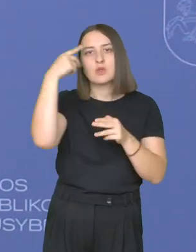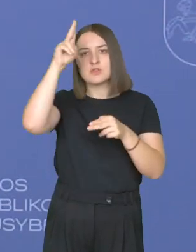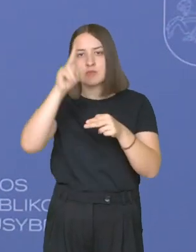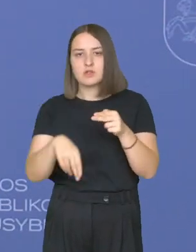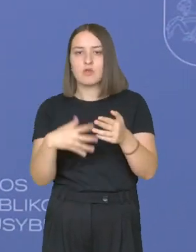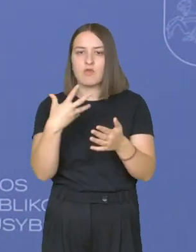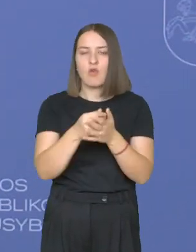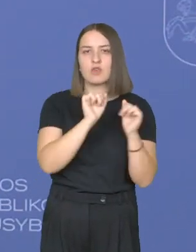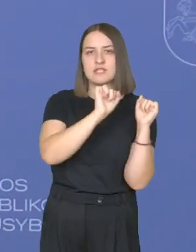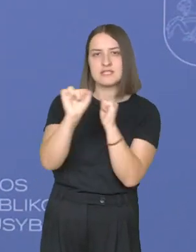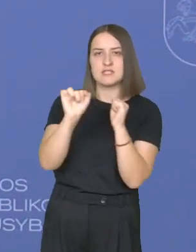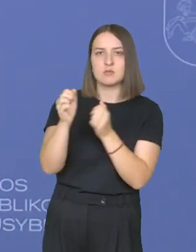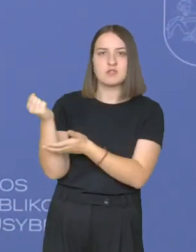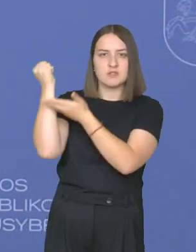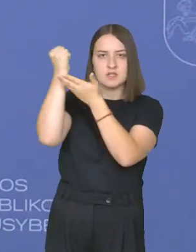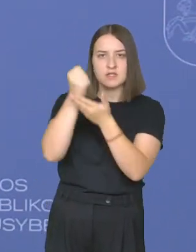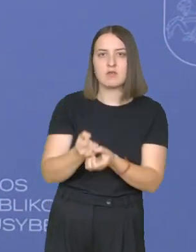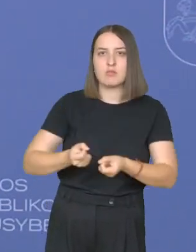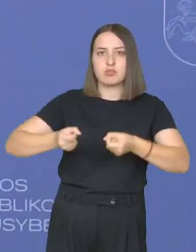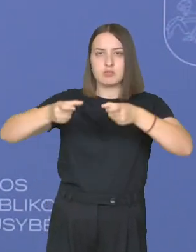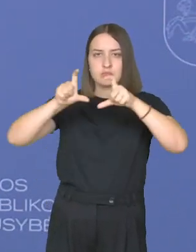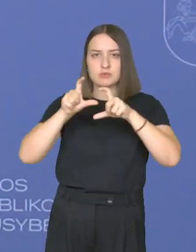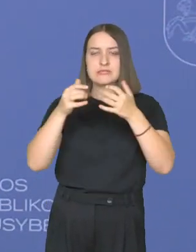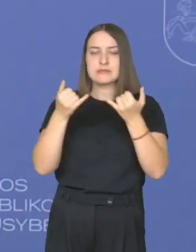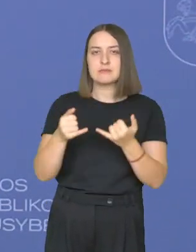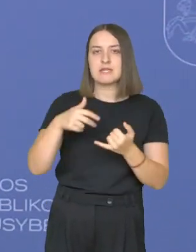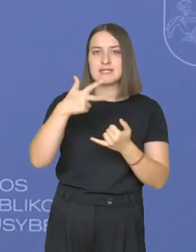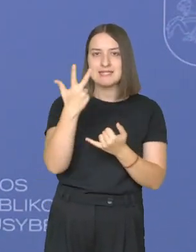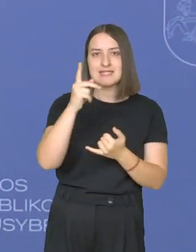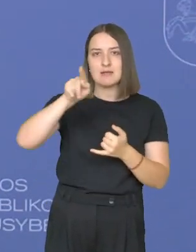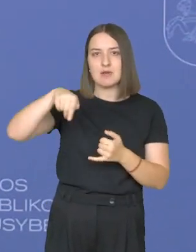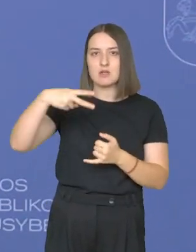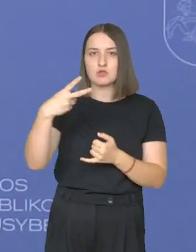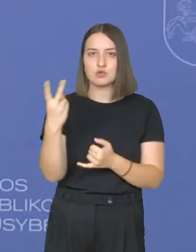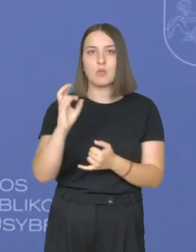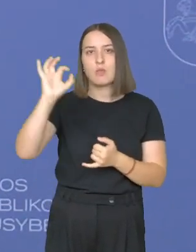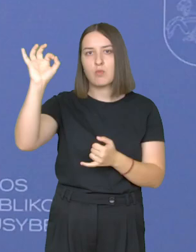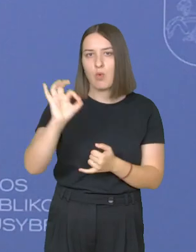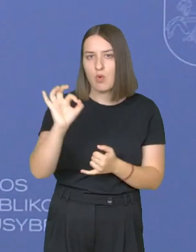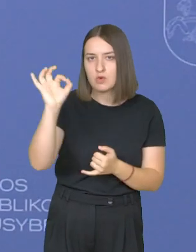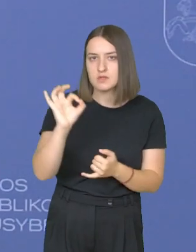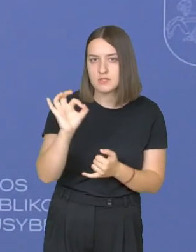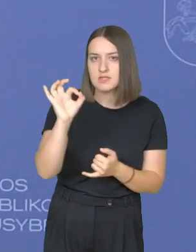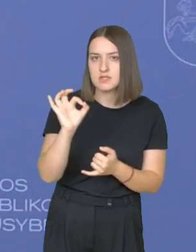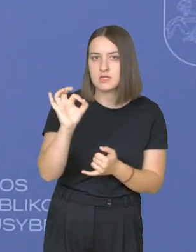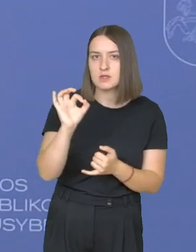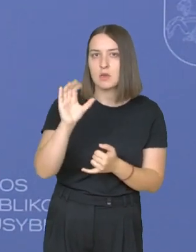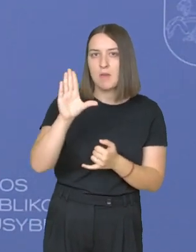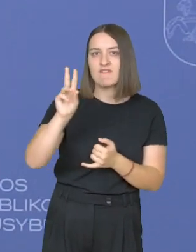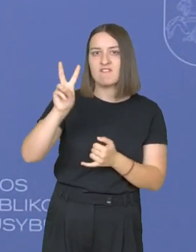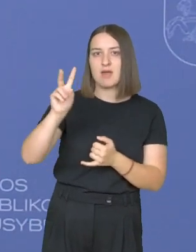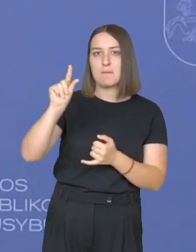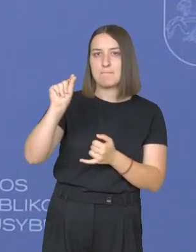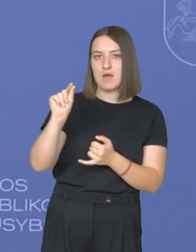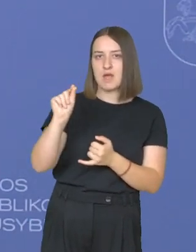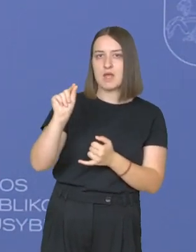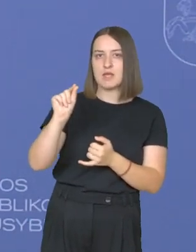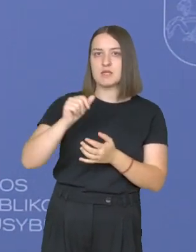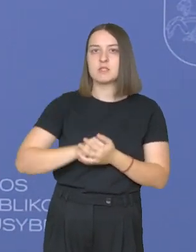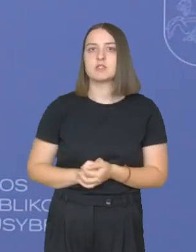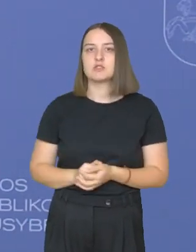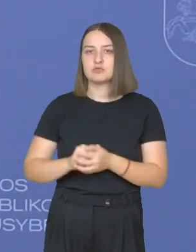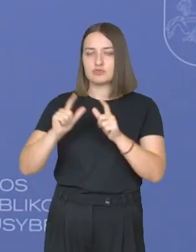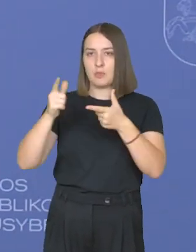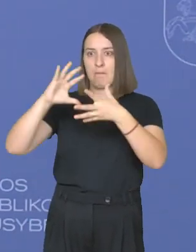finansavimą šiuo metu tam skiriame 3,2% nuo bendrojo vidaus produkto tai yra ketvirtas rezultatas tarp bendrai nato valstybių